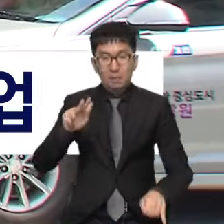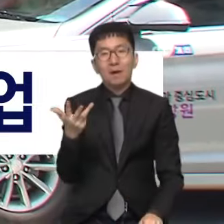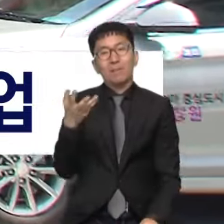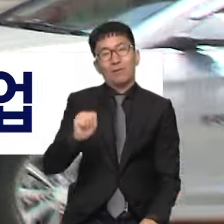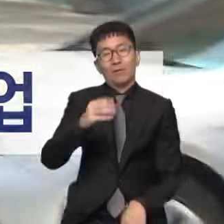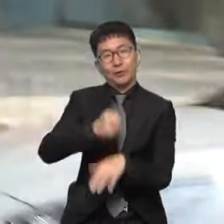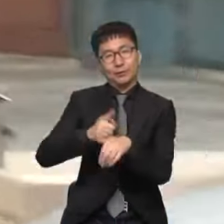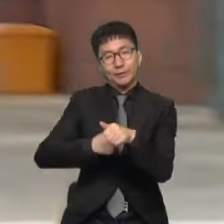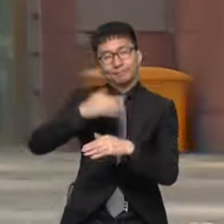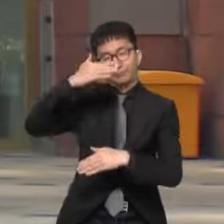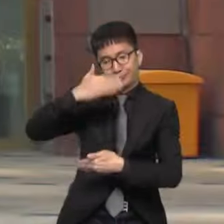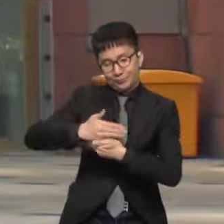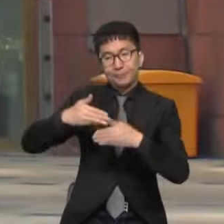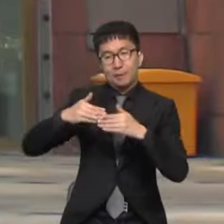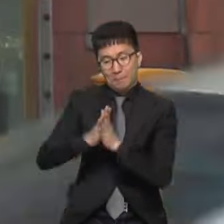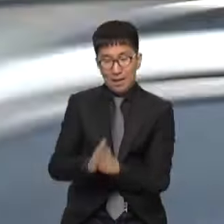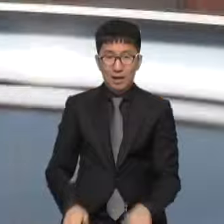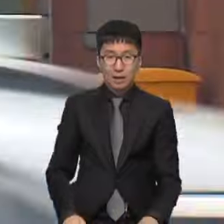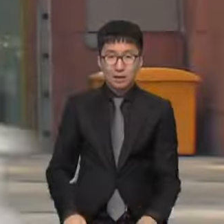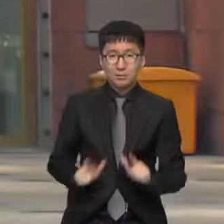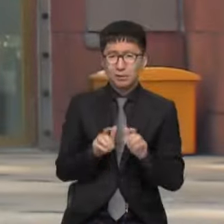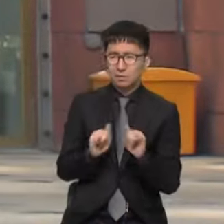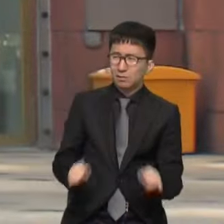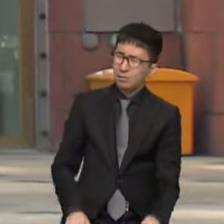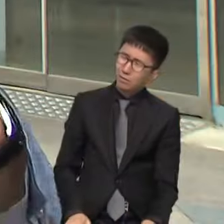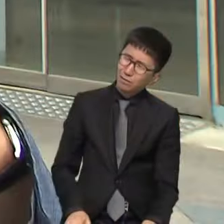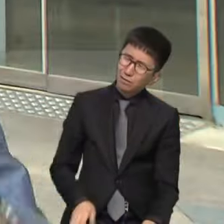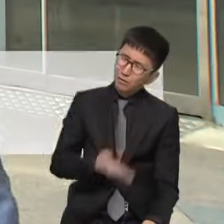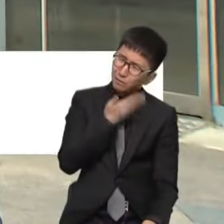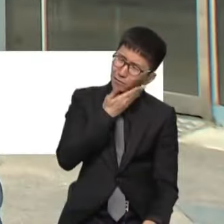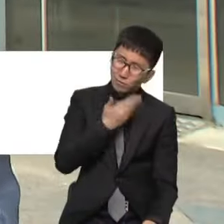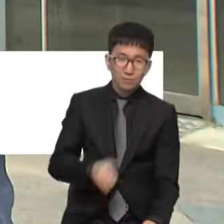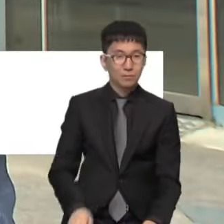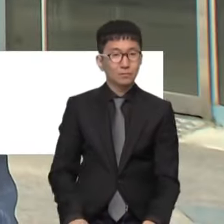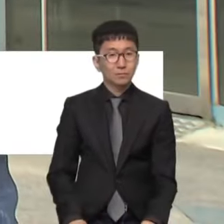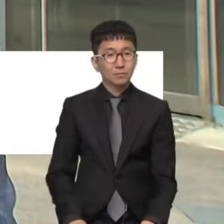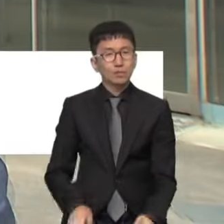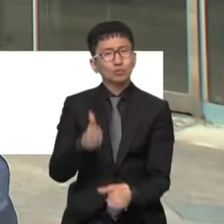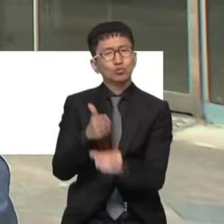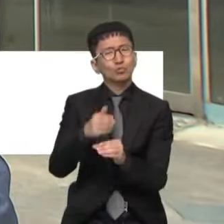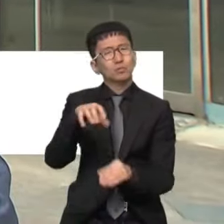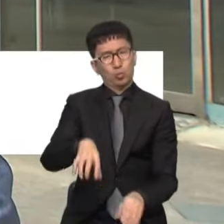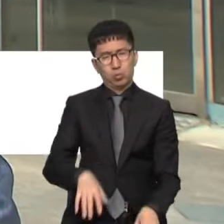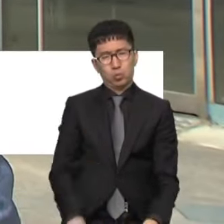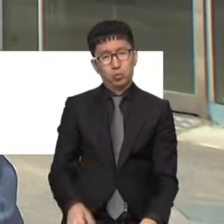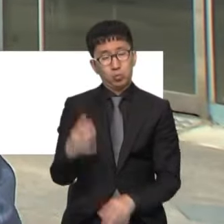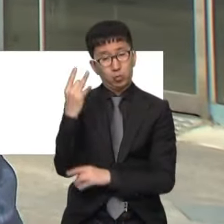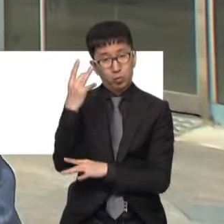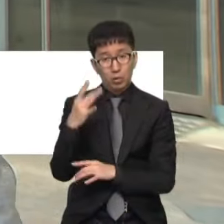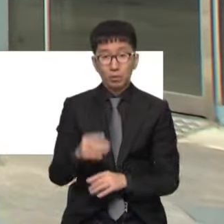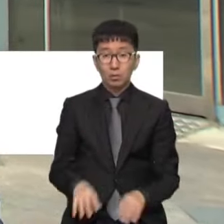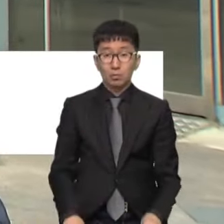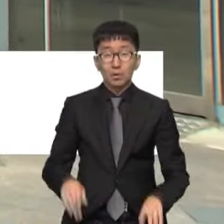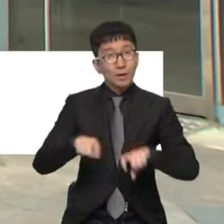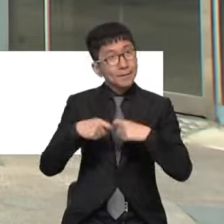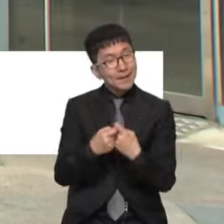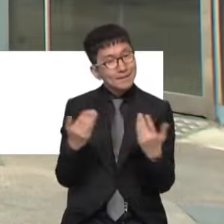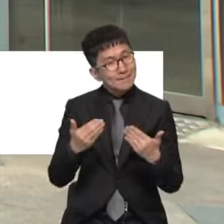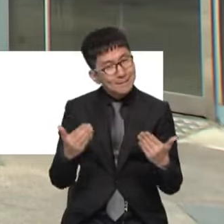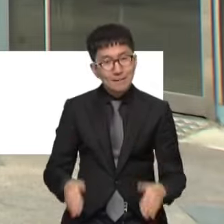못했습니다. 시민들은 아쉬움을 감추지 못합니다. 중심기 역할을 하고 있는 거죠. 사적인 볼일도 보고 여러